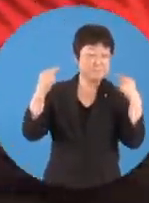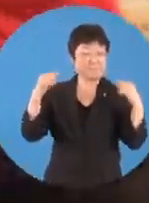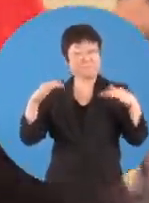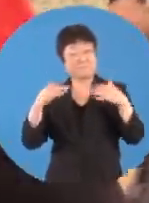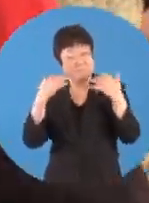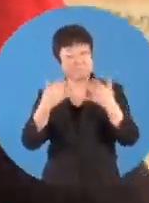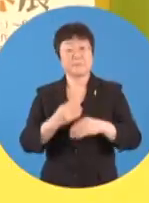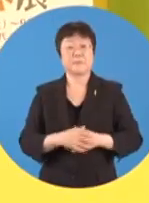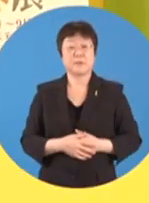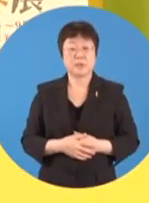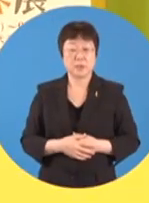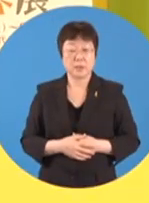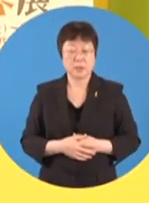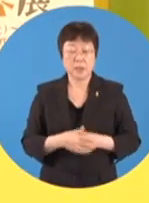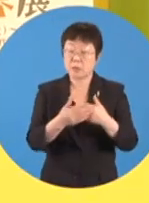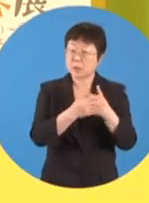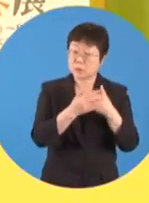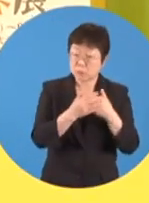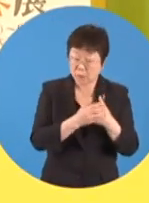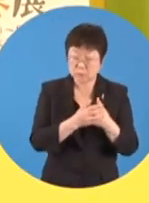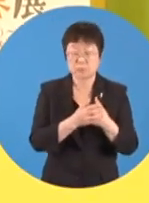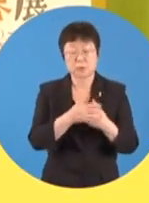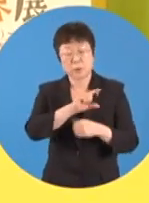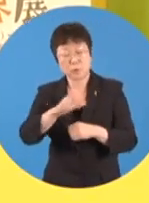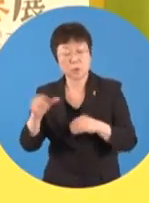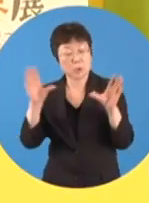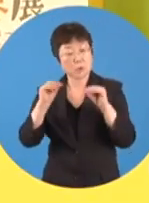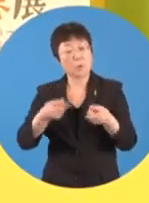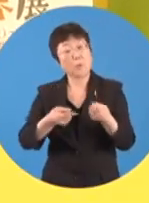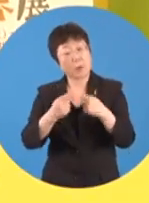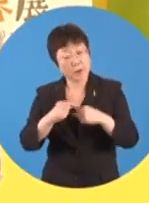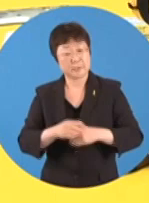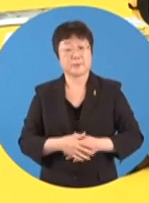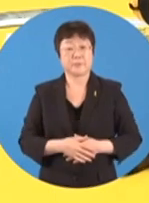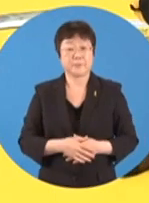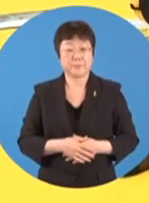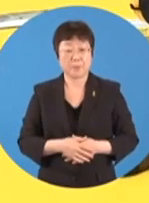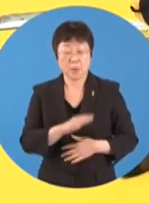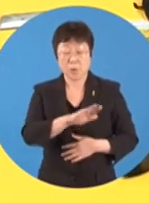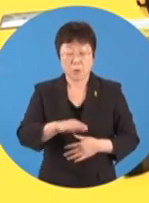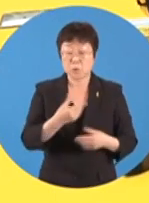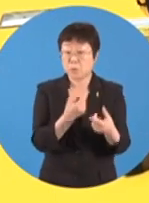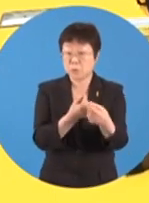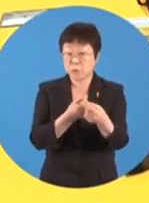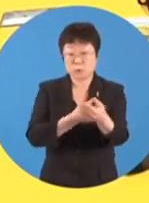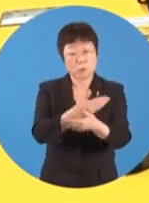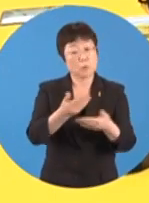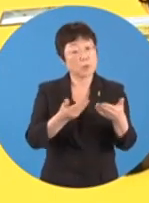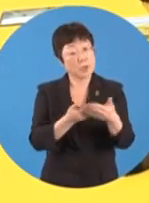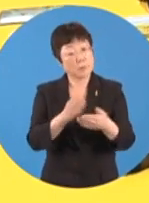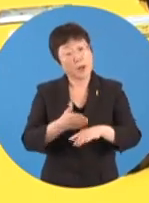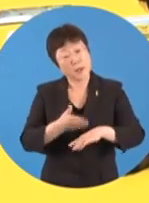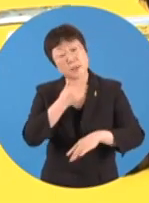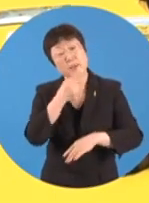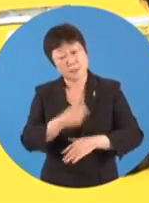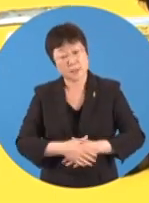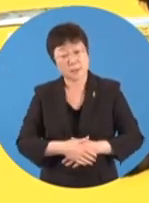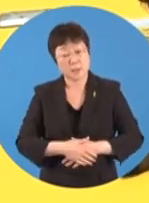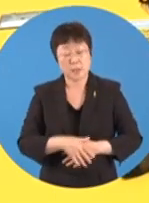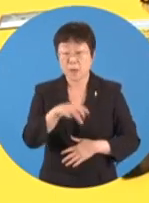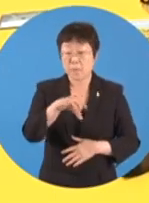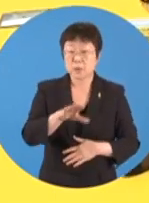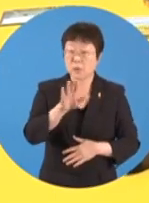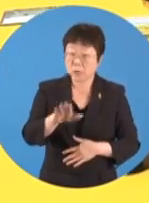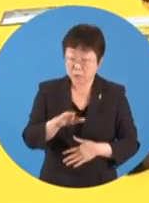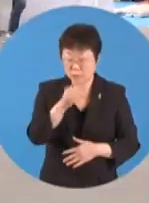。 助かるよね。いろんな情報もあるし、 子ども同士の触れ合いっていうのはありがたいです。やっぱこういう場所